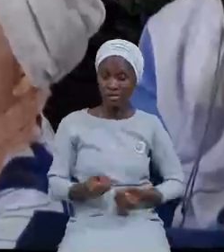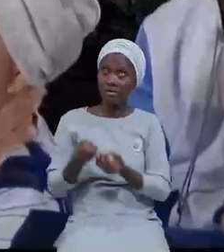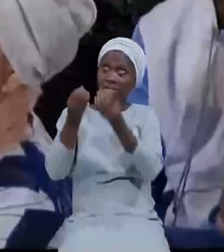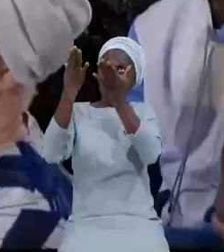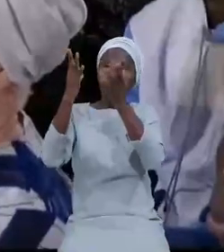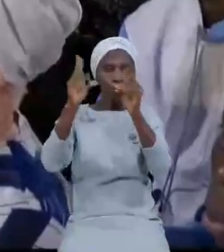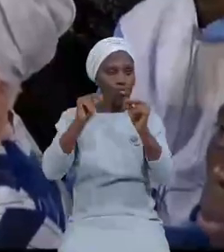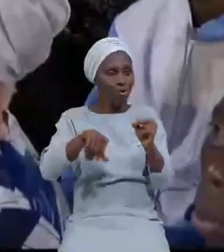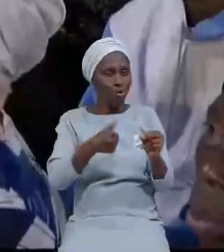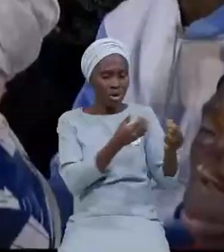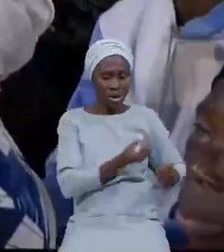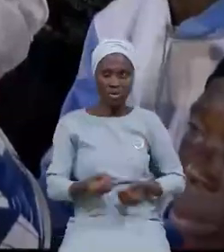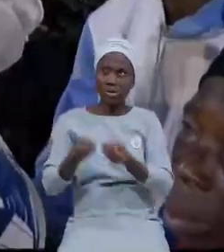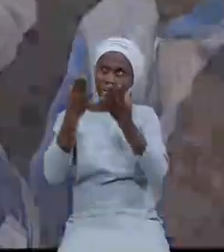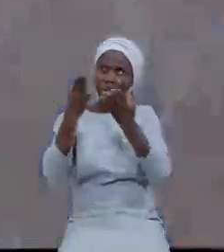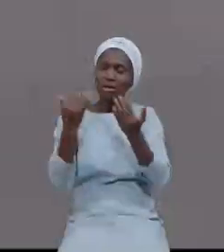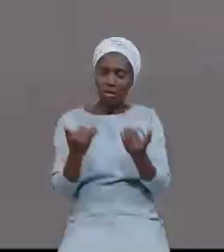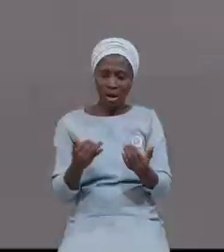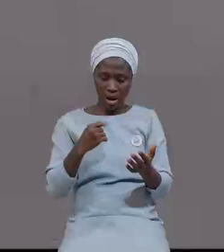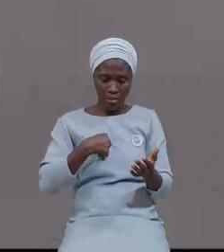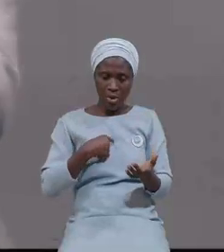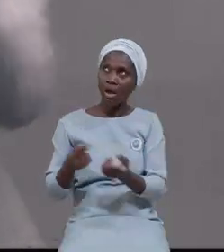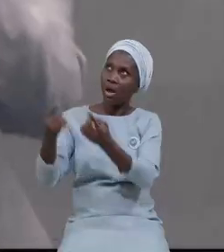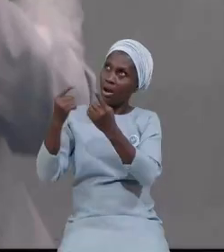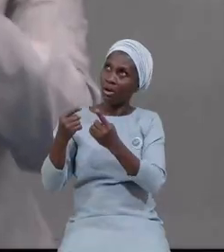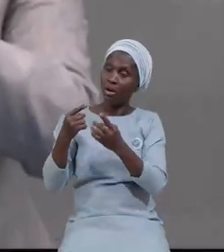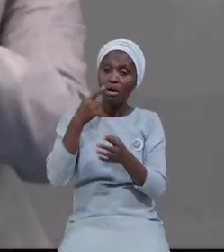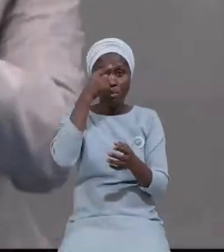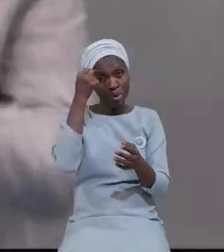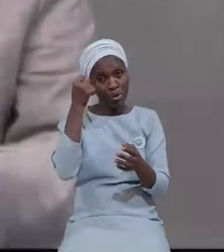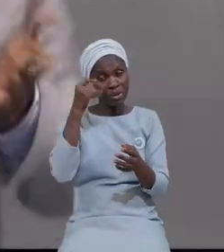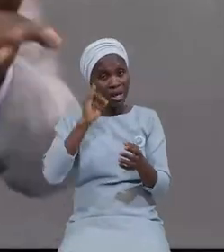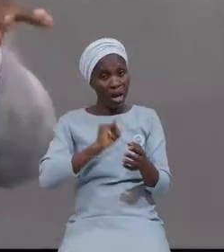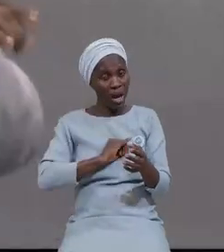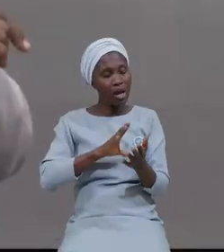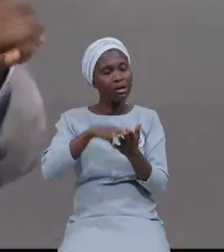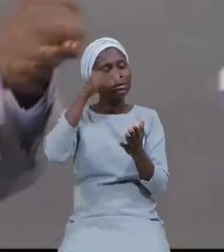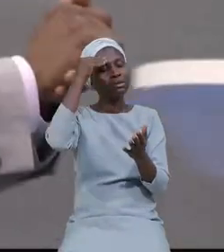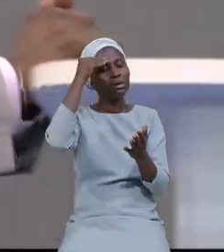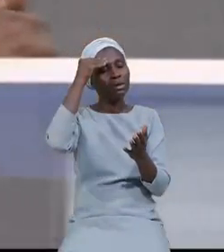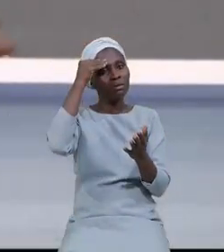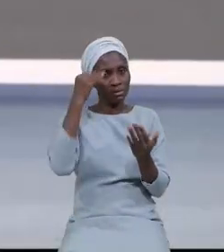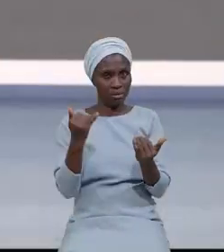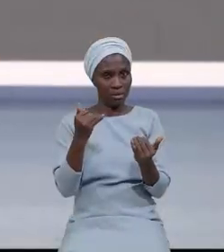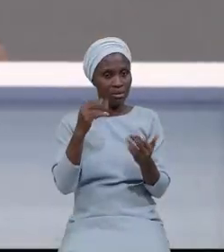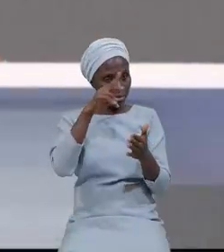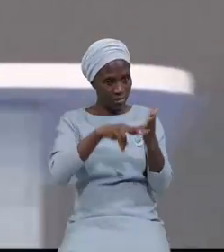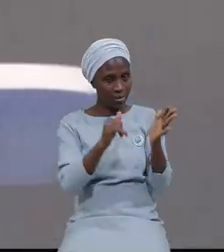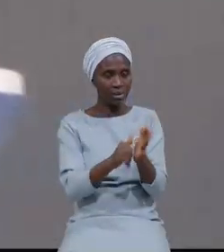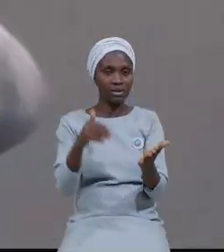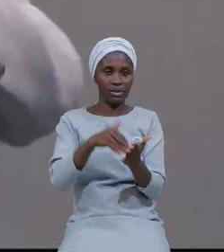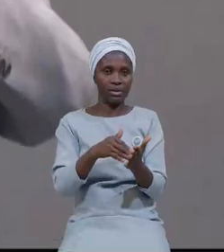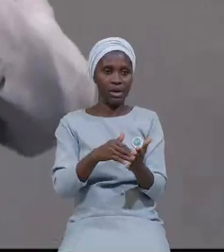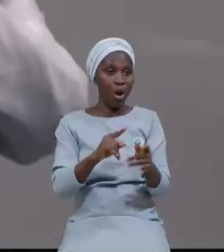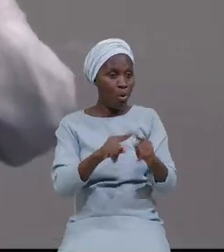il y a plus d'autres sacrifices maintenant je viens parce que j'ai appris voyez ceci